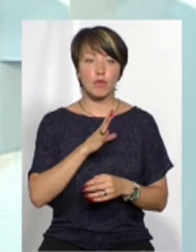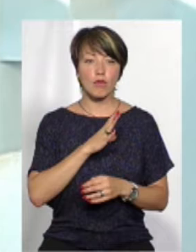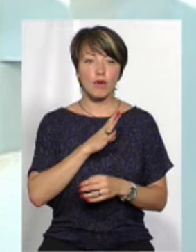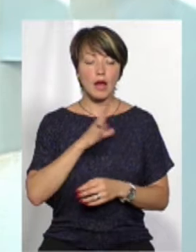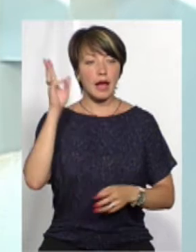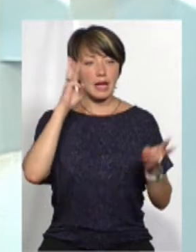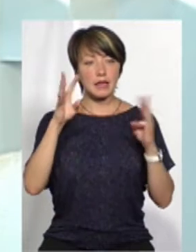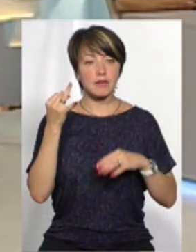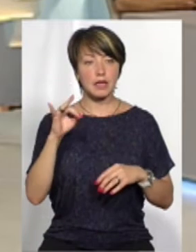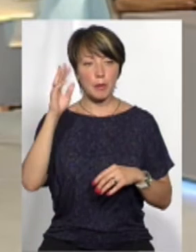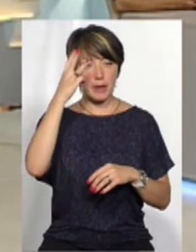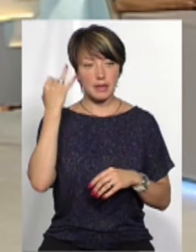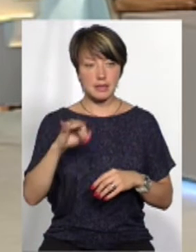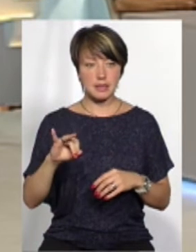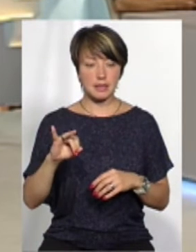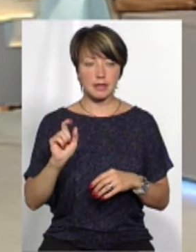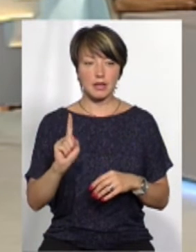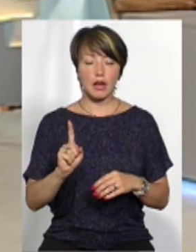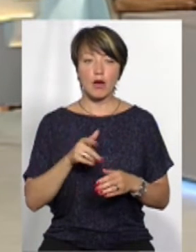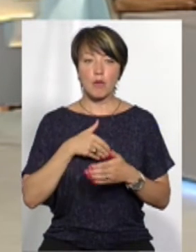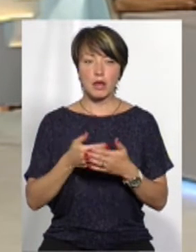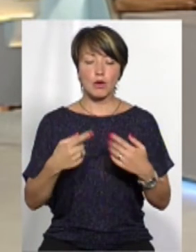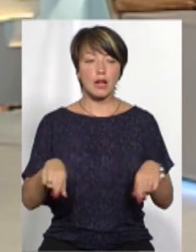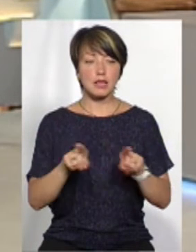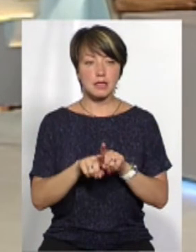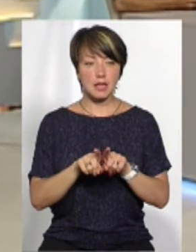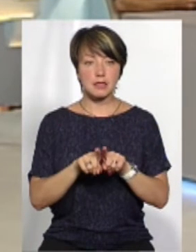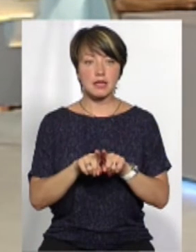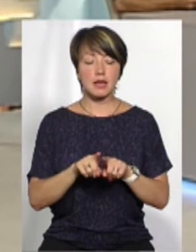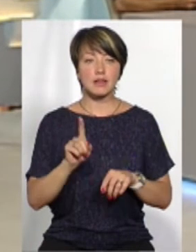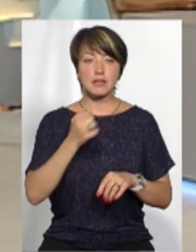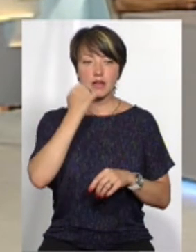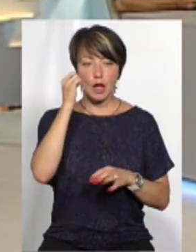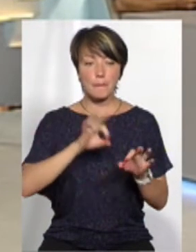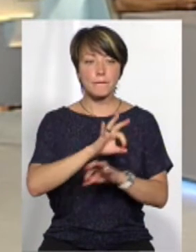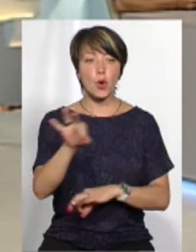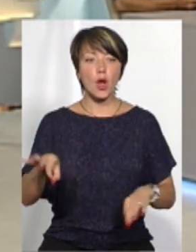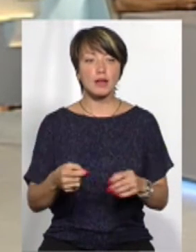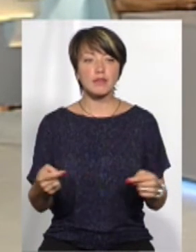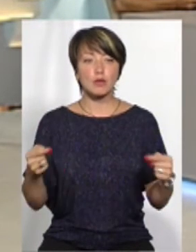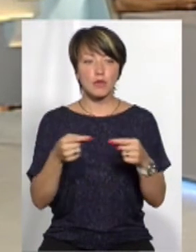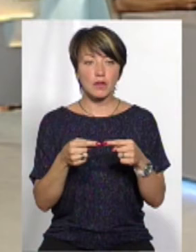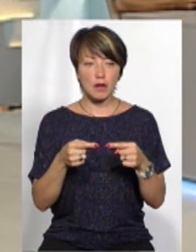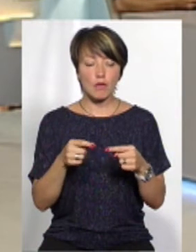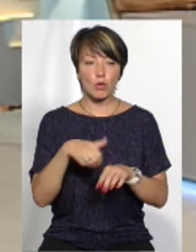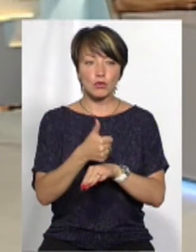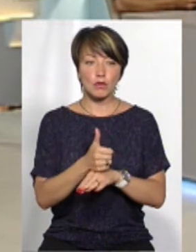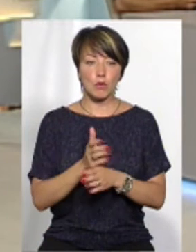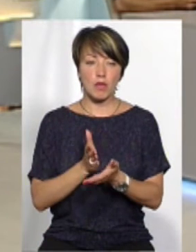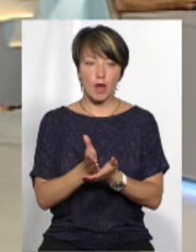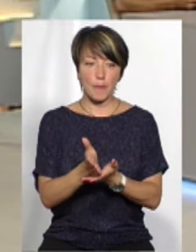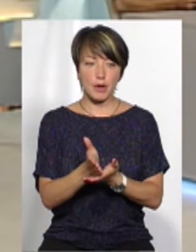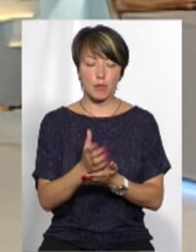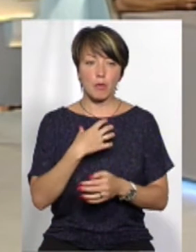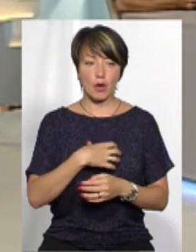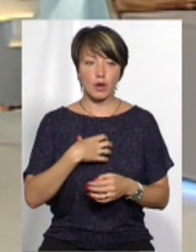креативний Хмельницький. До речі, от громадська організація виграла саме завдяки тому, що їх проєкт відповідав ось цьому основному напрямку